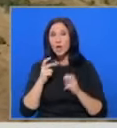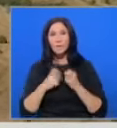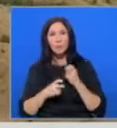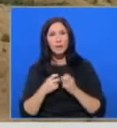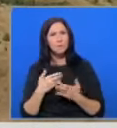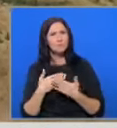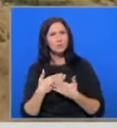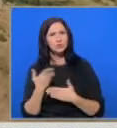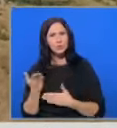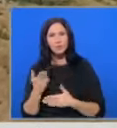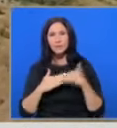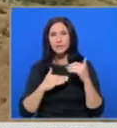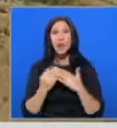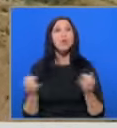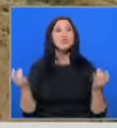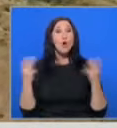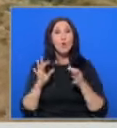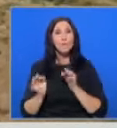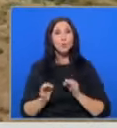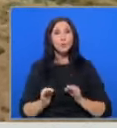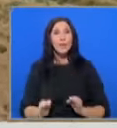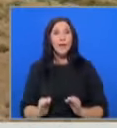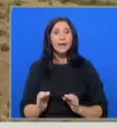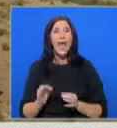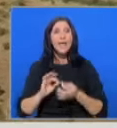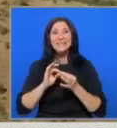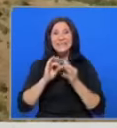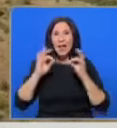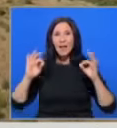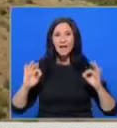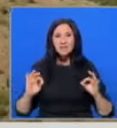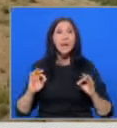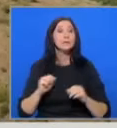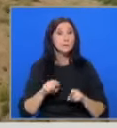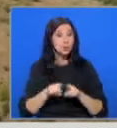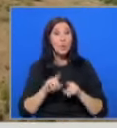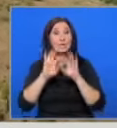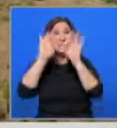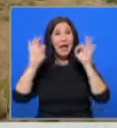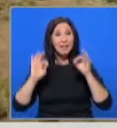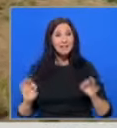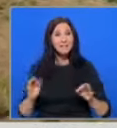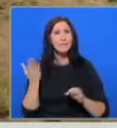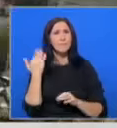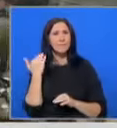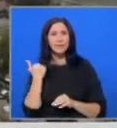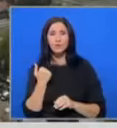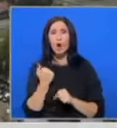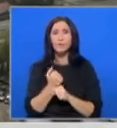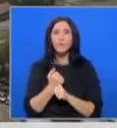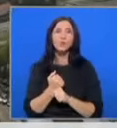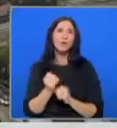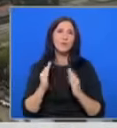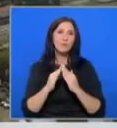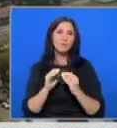проблема, близо до него са изградили нова модерна компостираща инсталация и инсталация за предварително третиране на битови отпадъци. Те